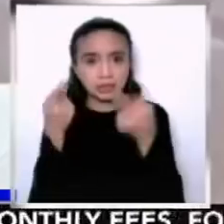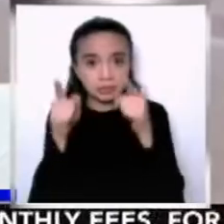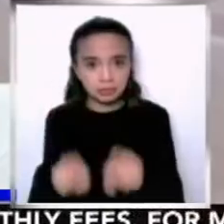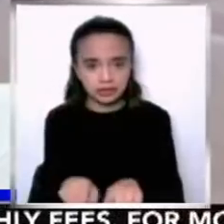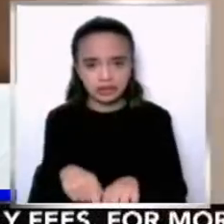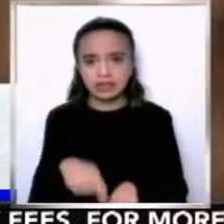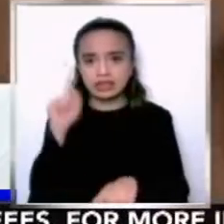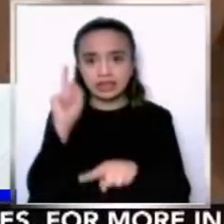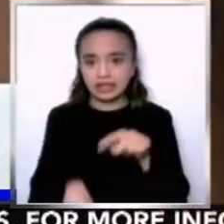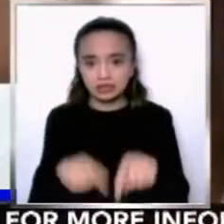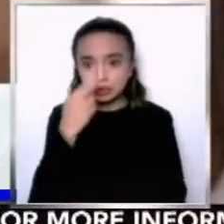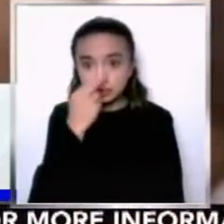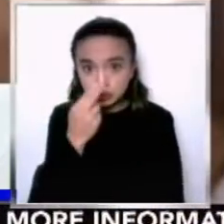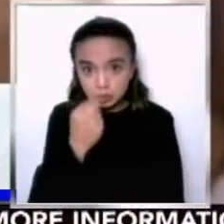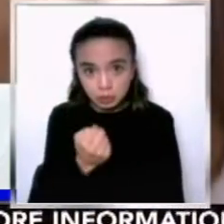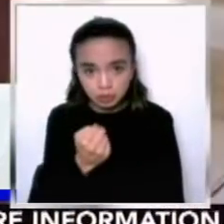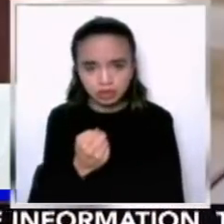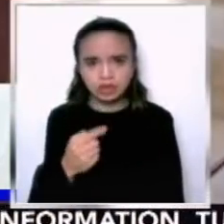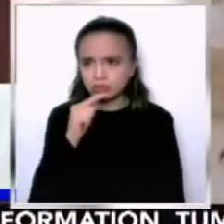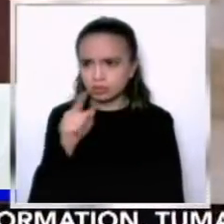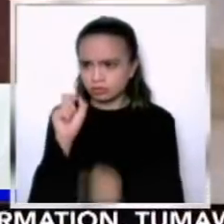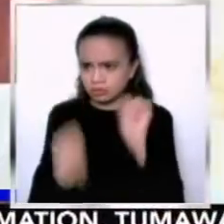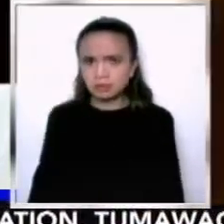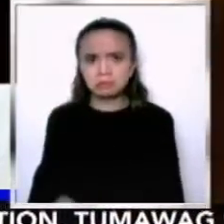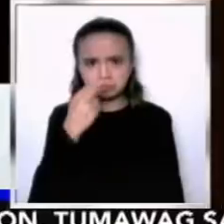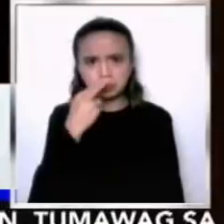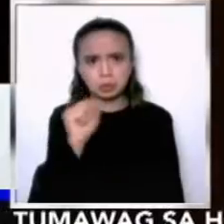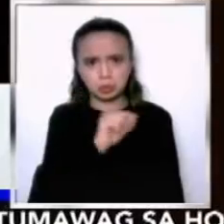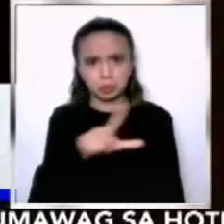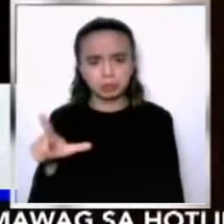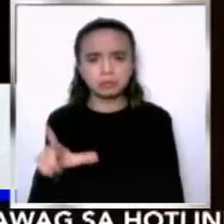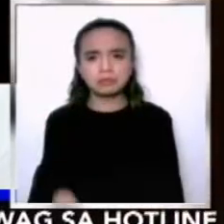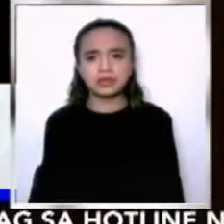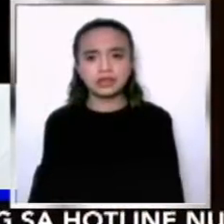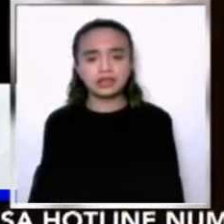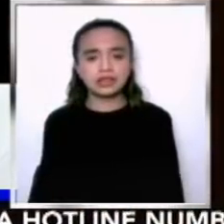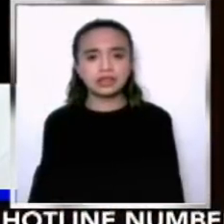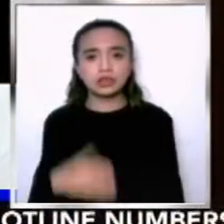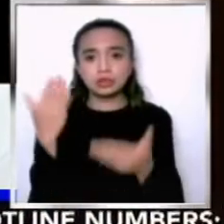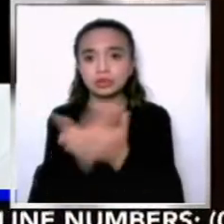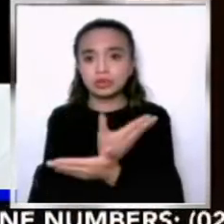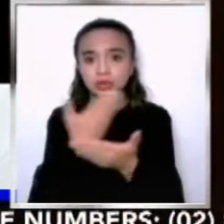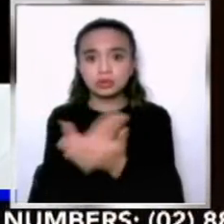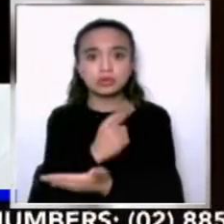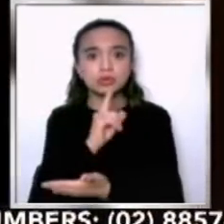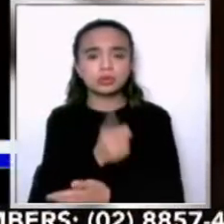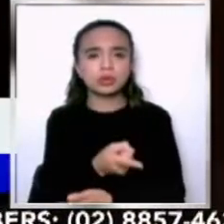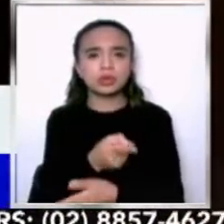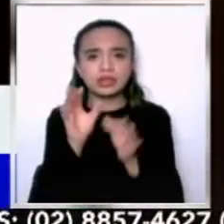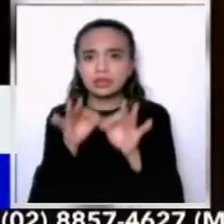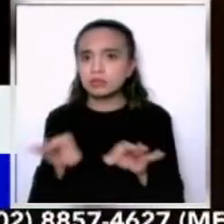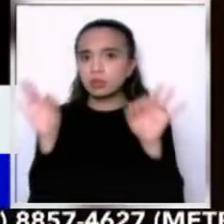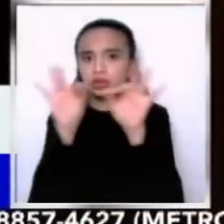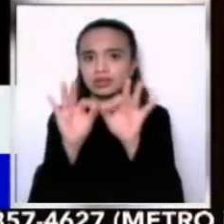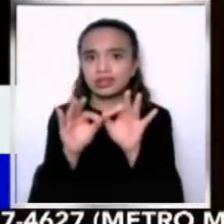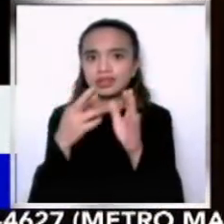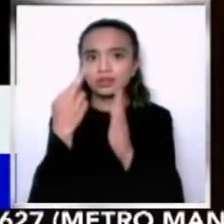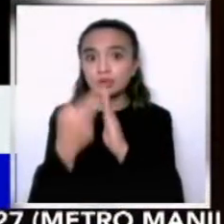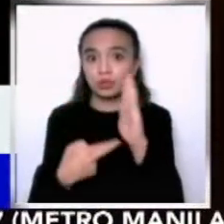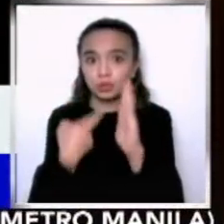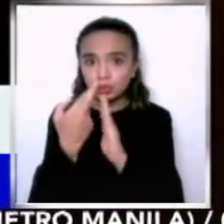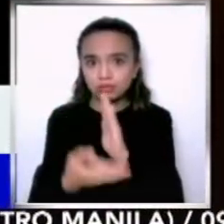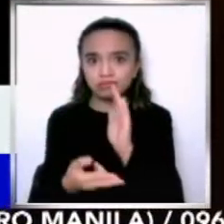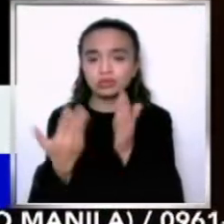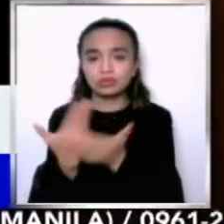biruin, nakakabiro po namin lahat. Yung mga bagong pasokan, very significant yung role nila. In fact, sa